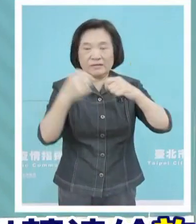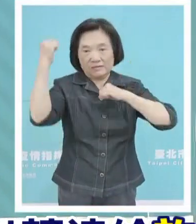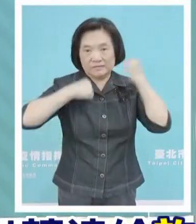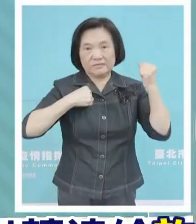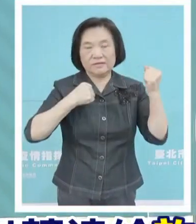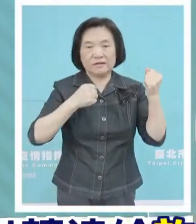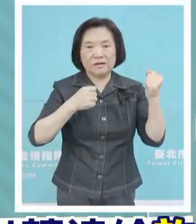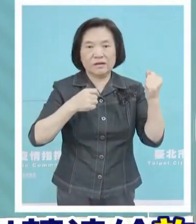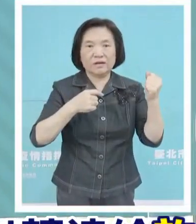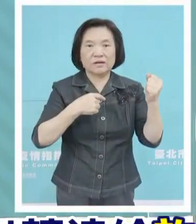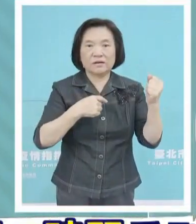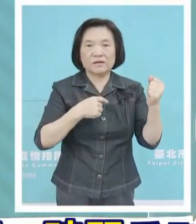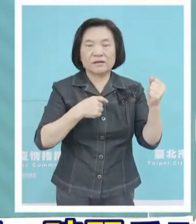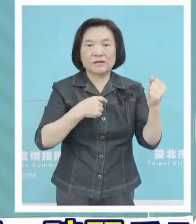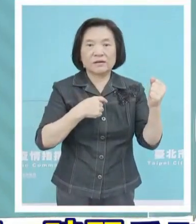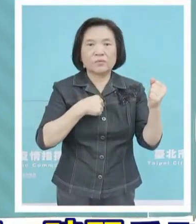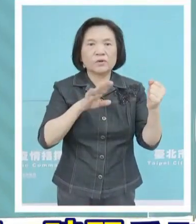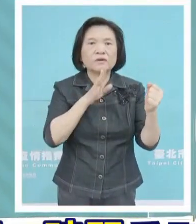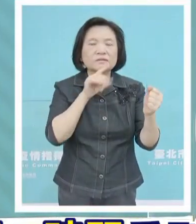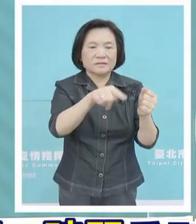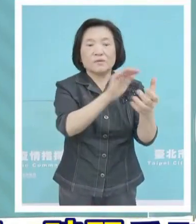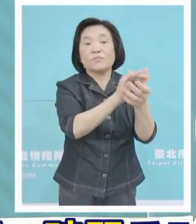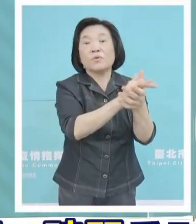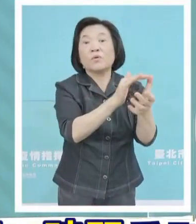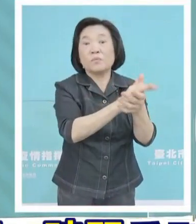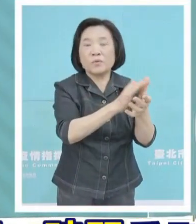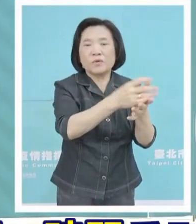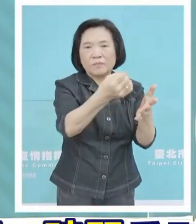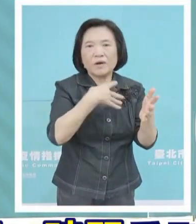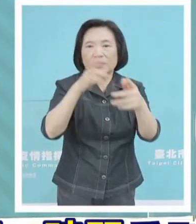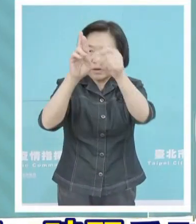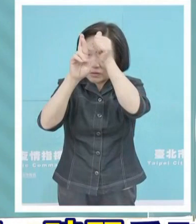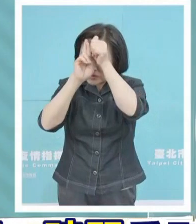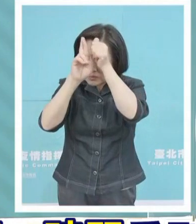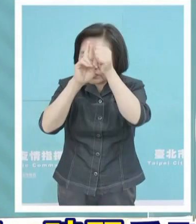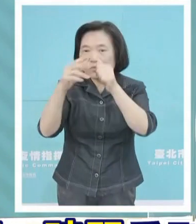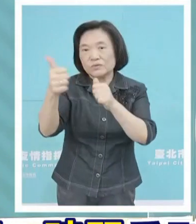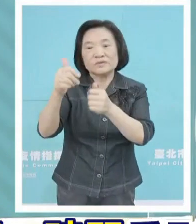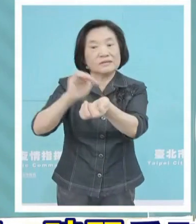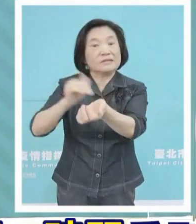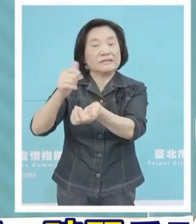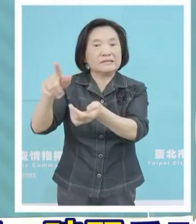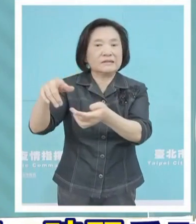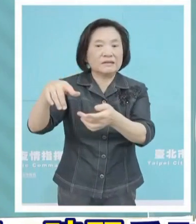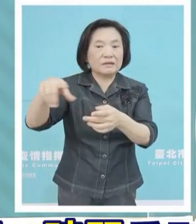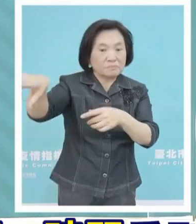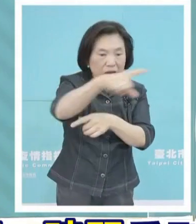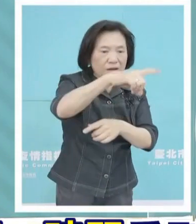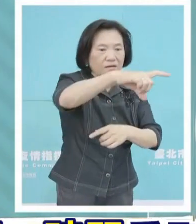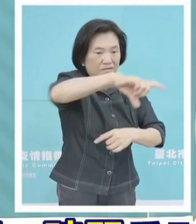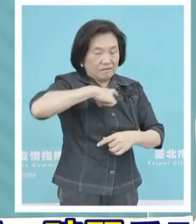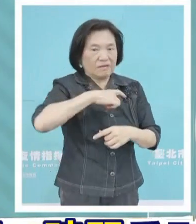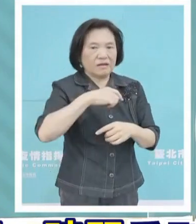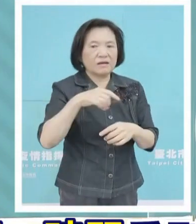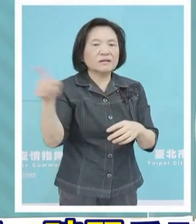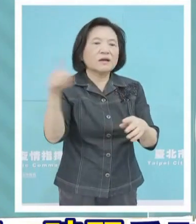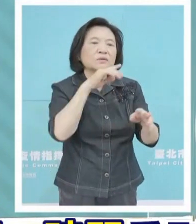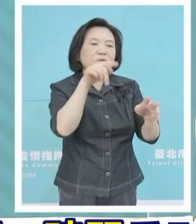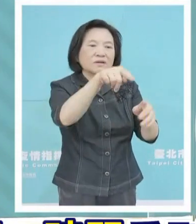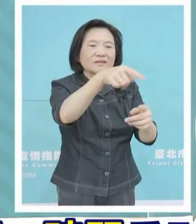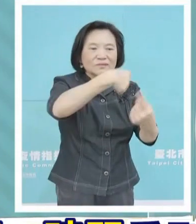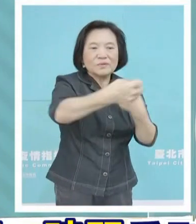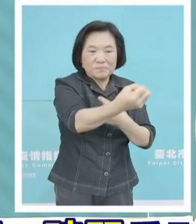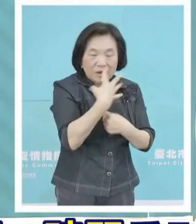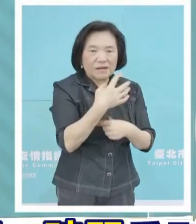样这位朋友转了许金川医师的一个讯息来，麻烦转达黄珊珊副市长，他下午5点拿到